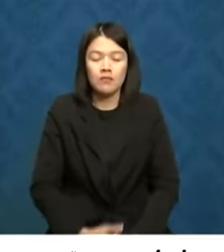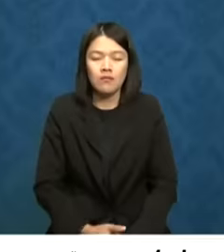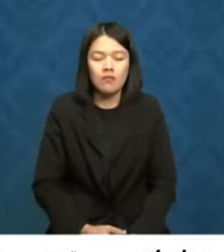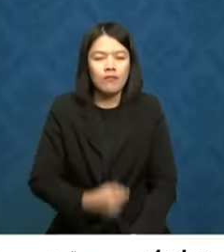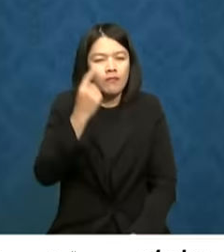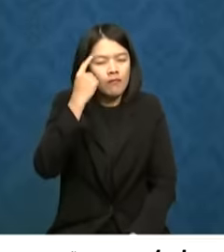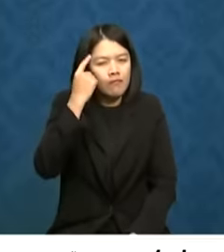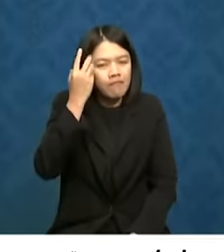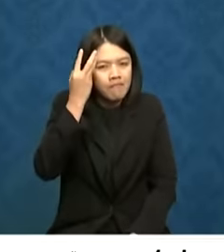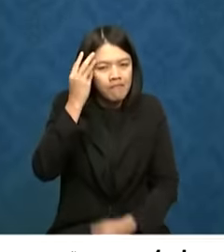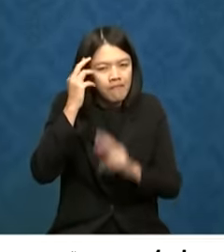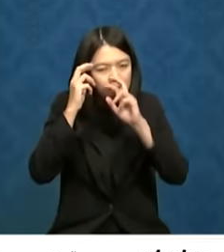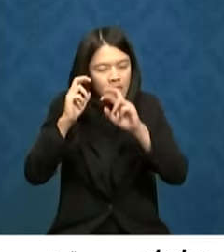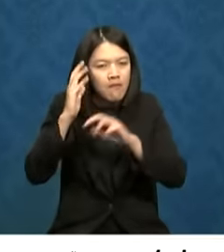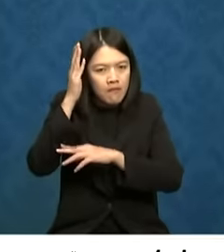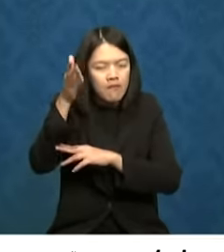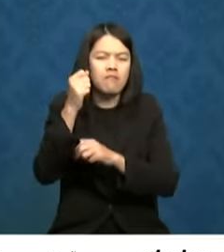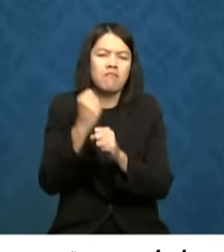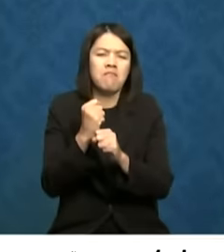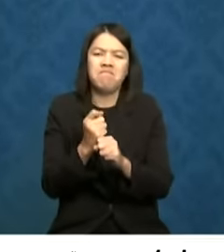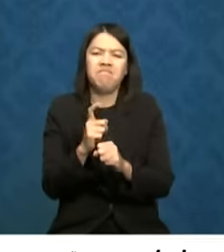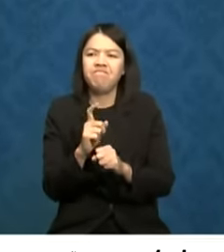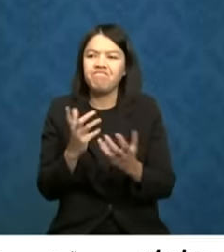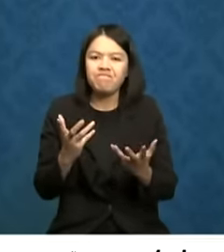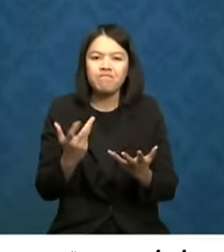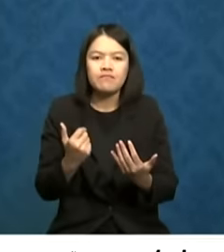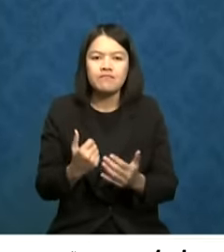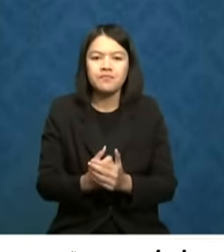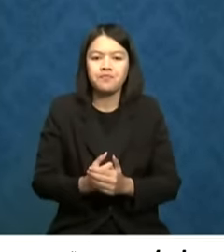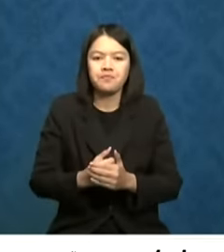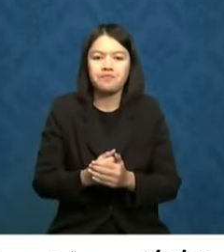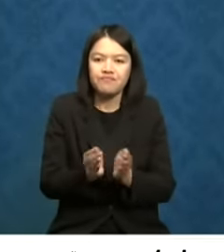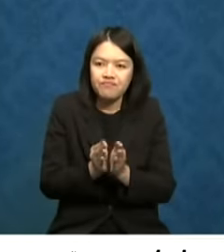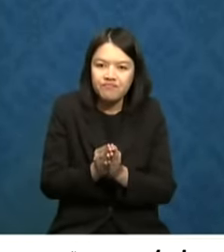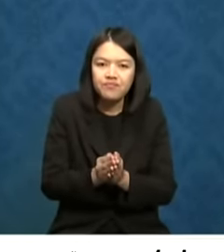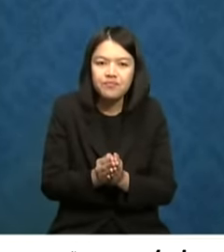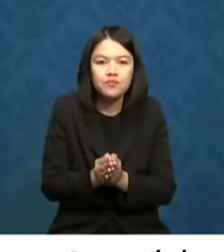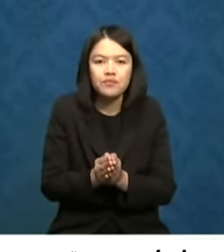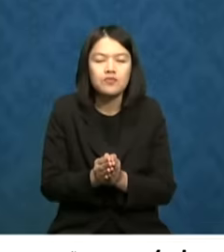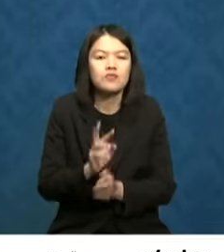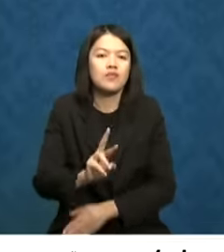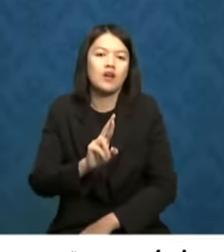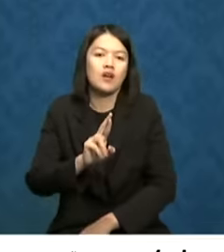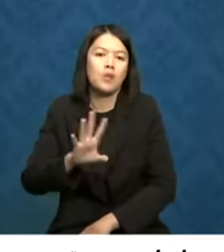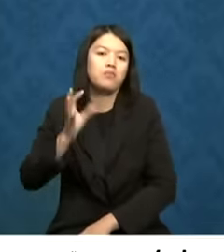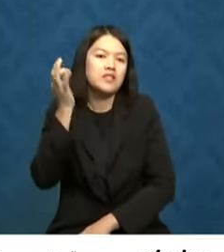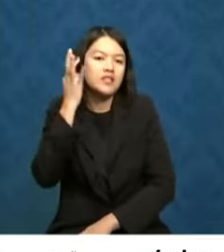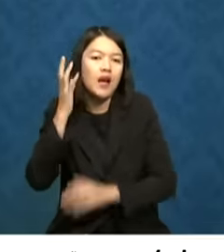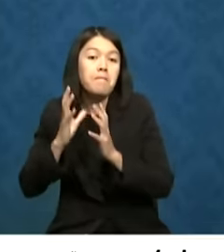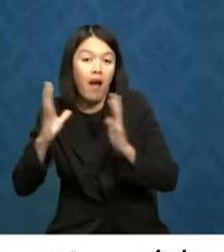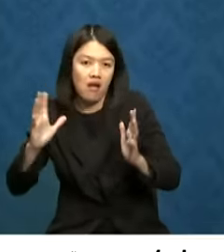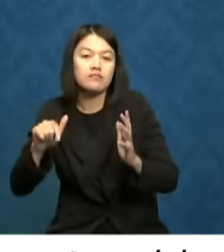อ่านต่อไปอาจจะทำอะไรไม่ได้ในชั้นการลงมติเพราะเราเป็นระบบเสียงข้าง